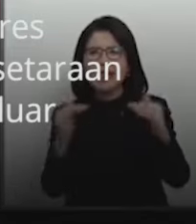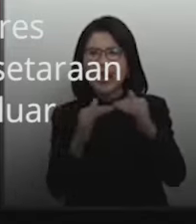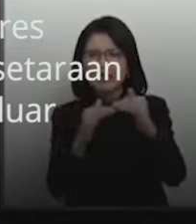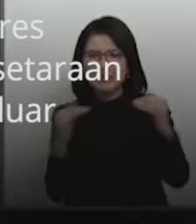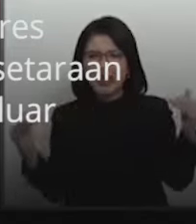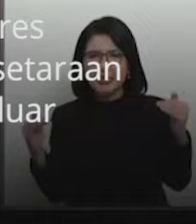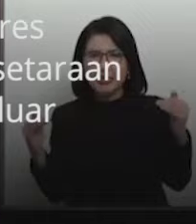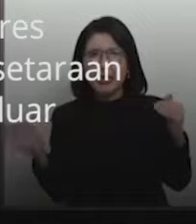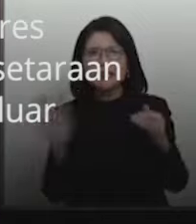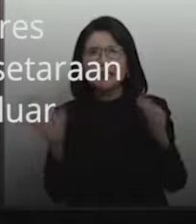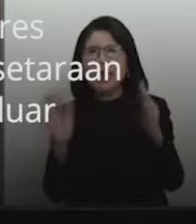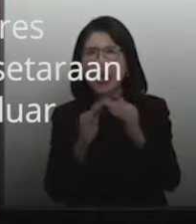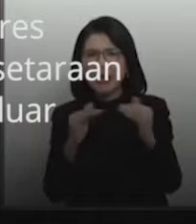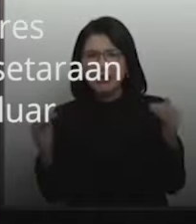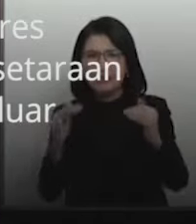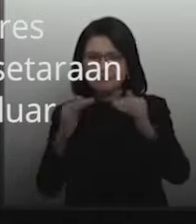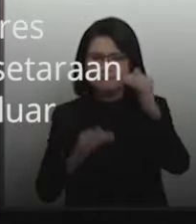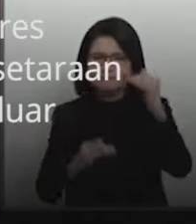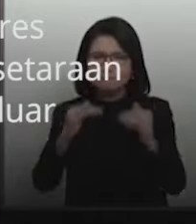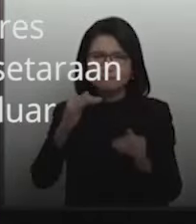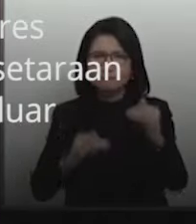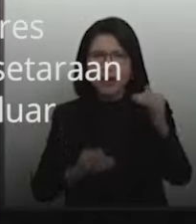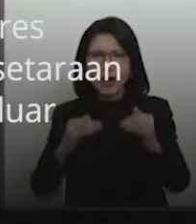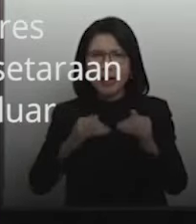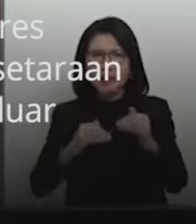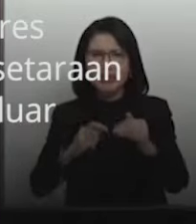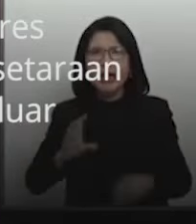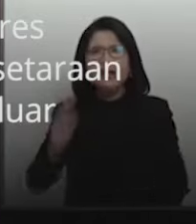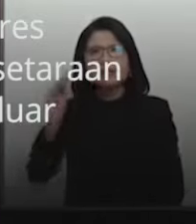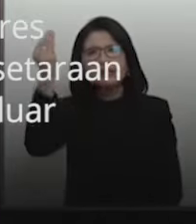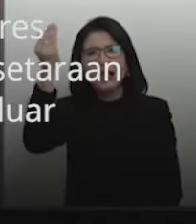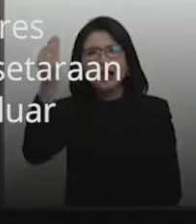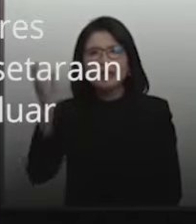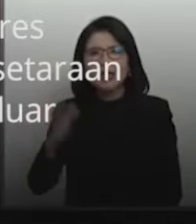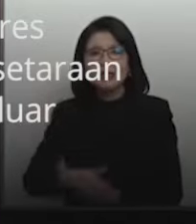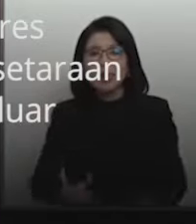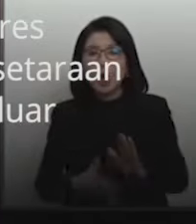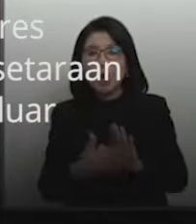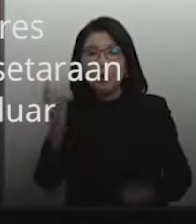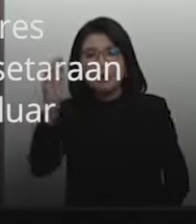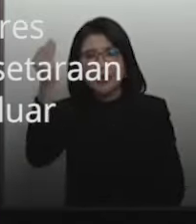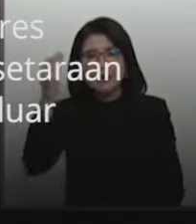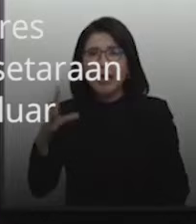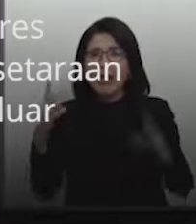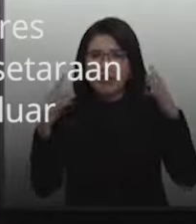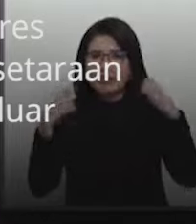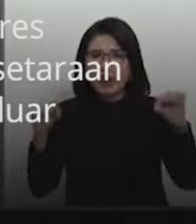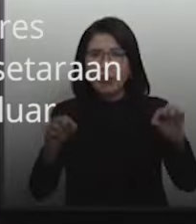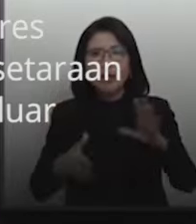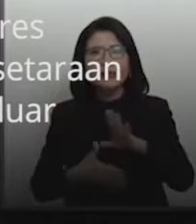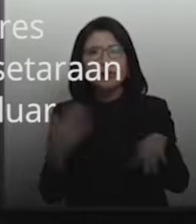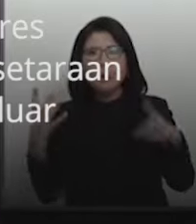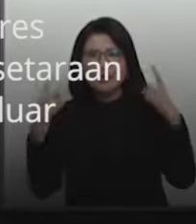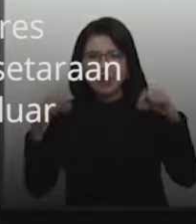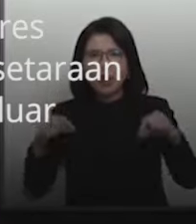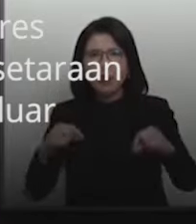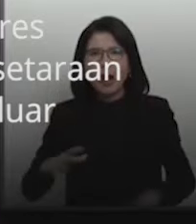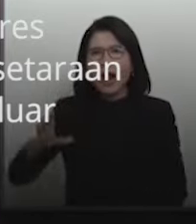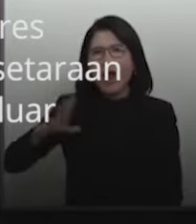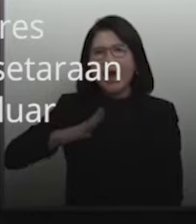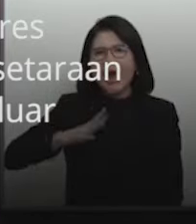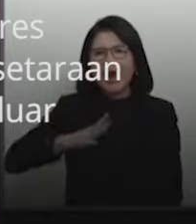ketidakadilan keang Antara Jakarta dan luar Jakarta Jawa luar Jawa kaya